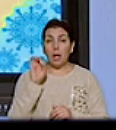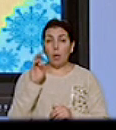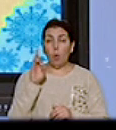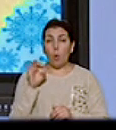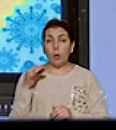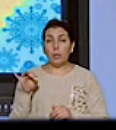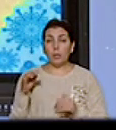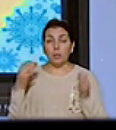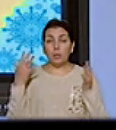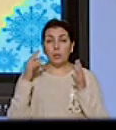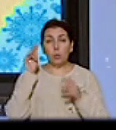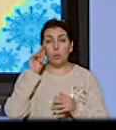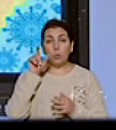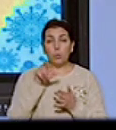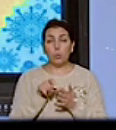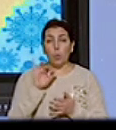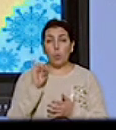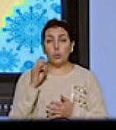Какой ученик?